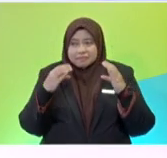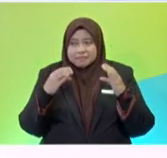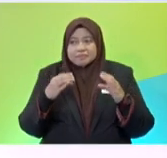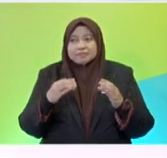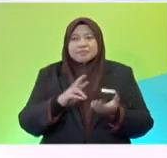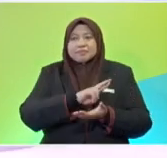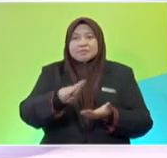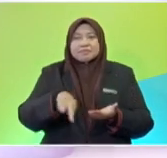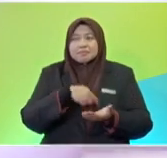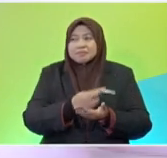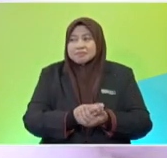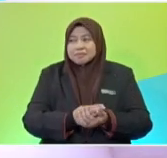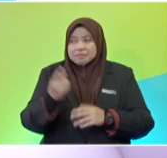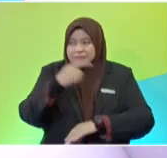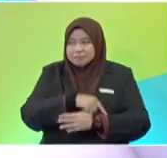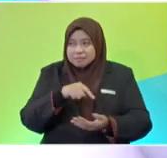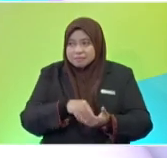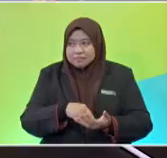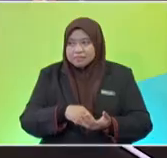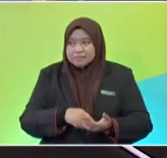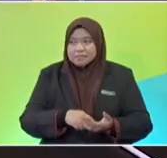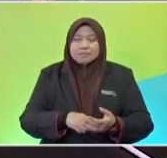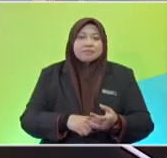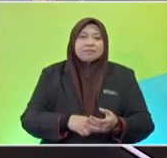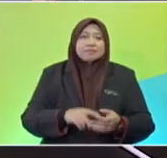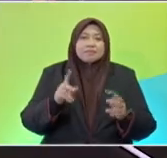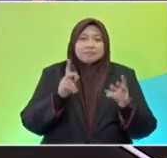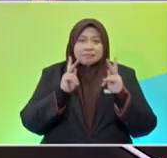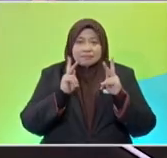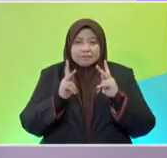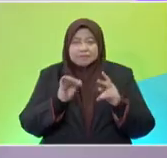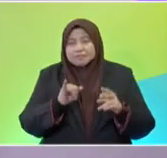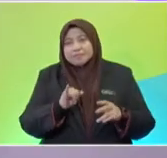untuk hari ini macam masyarakat